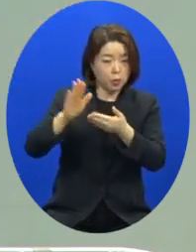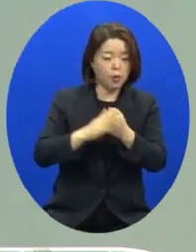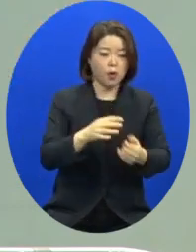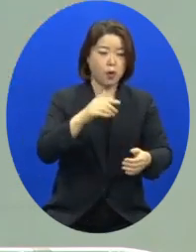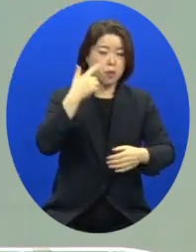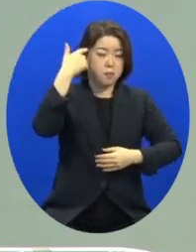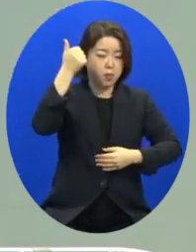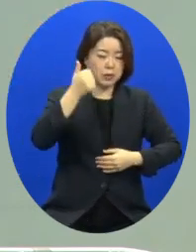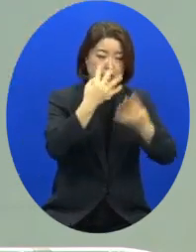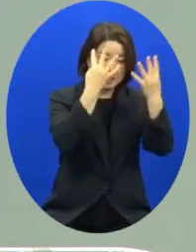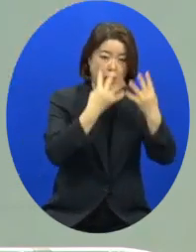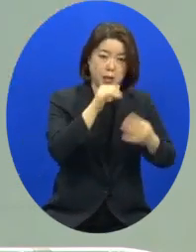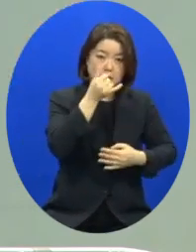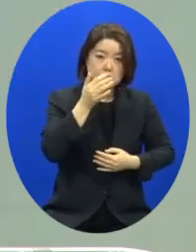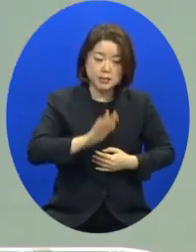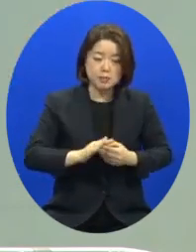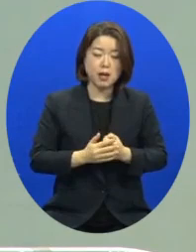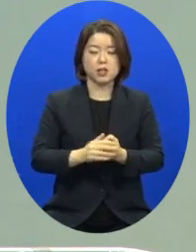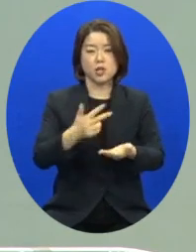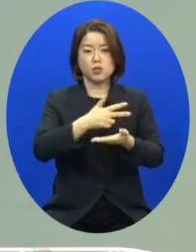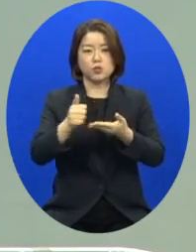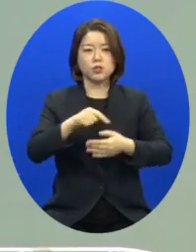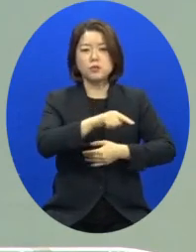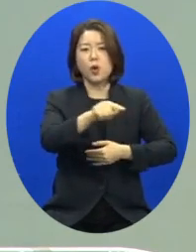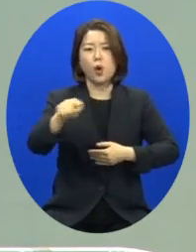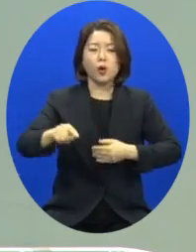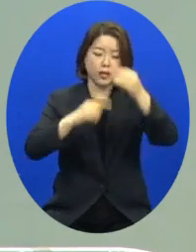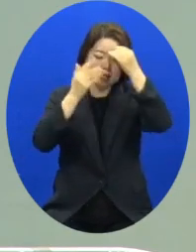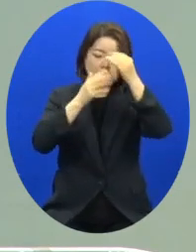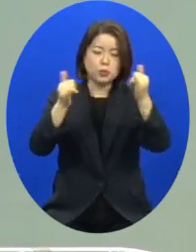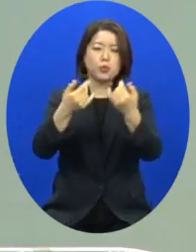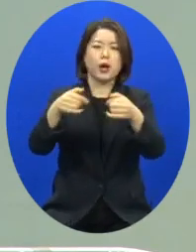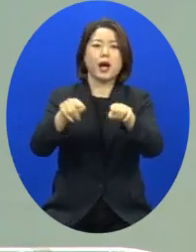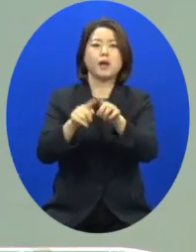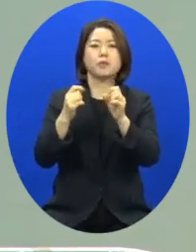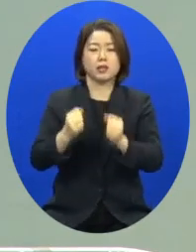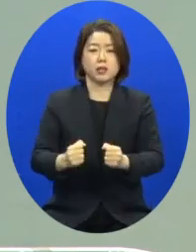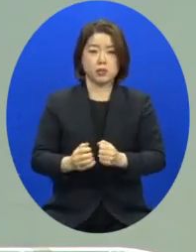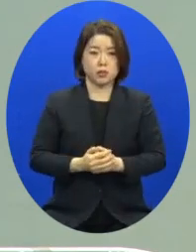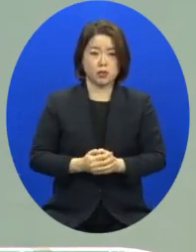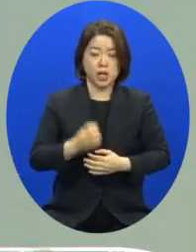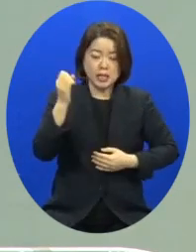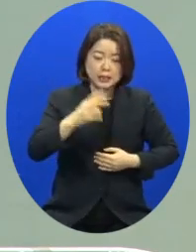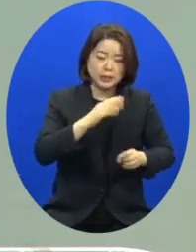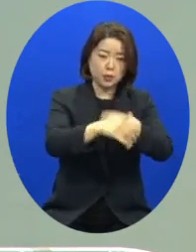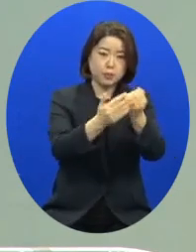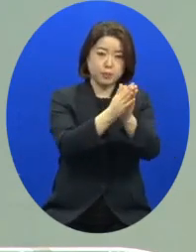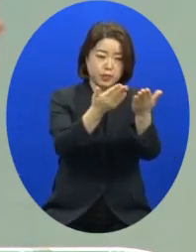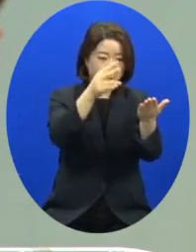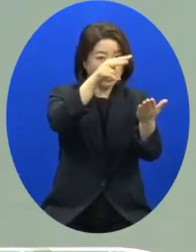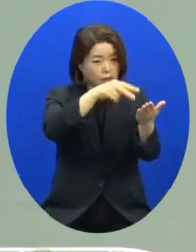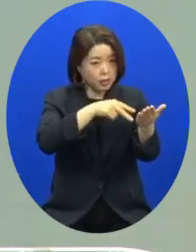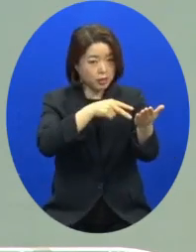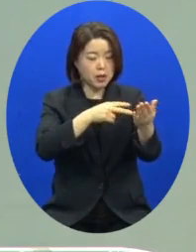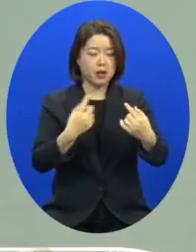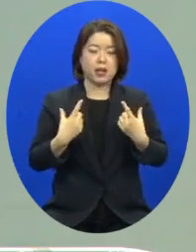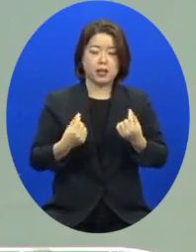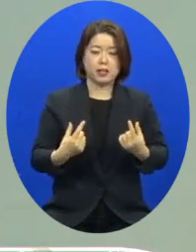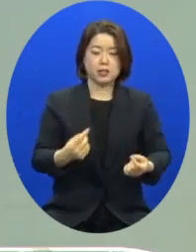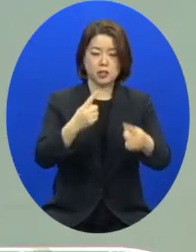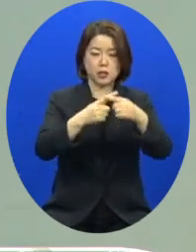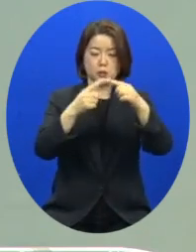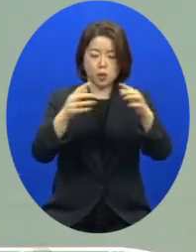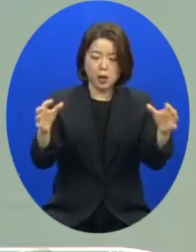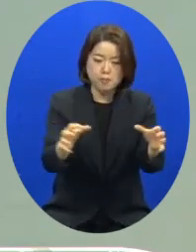갔지만 주님은 그들과 함께 계셨어요. 그리고 성경을 보면서 그들은 여전히 교회로